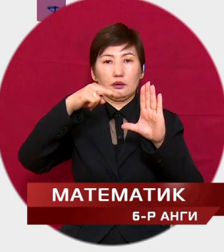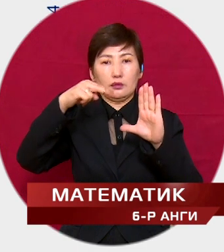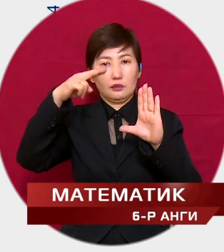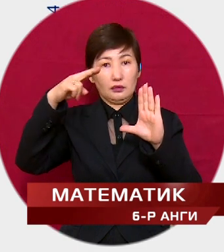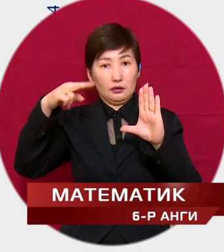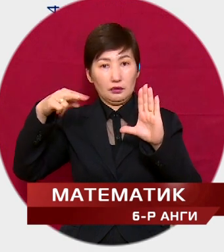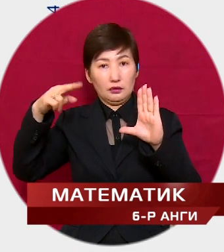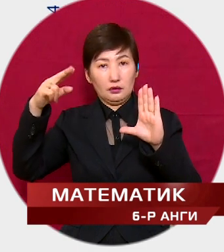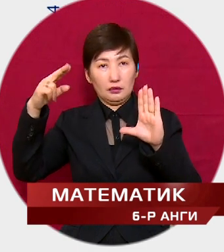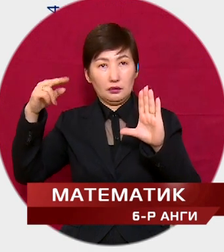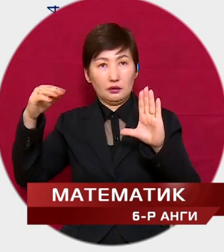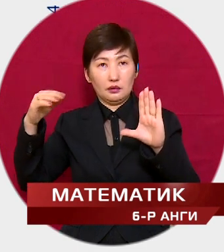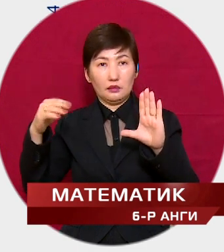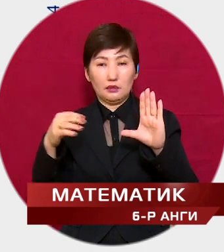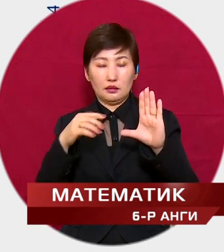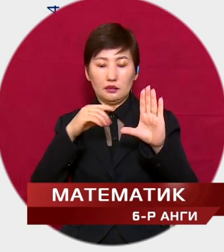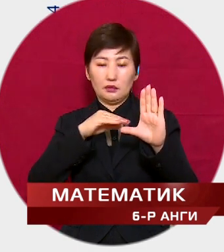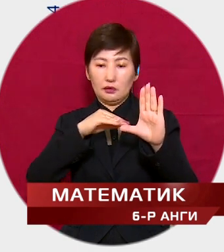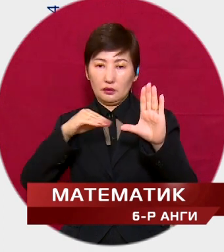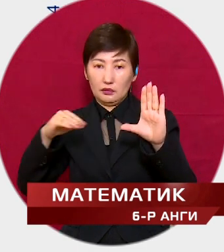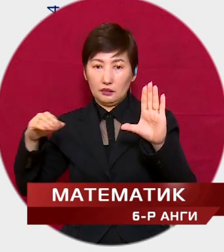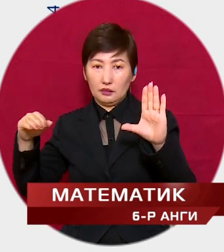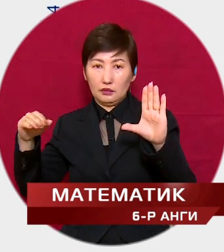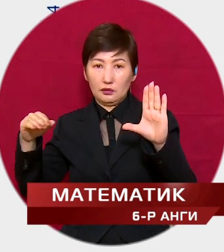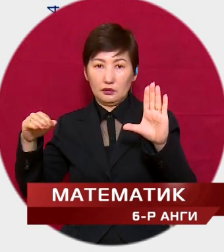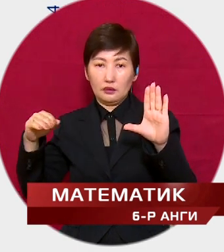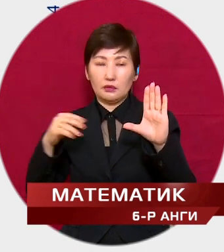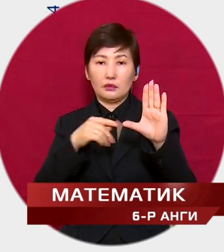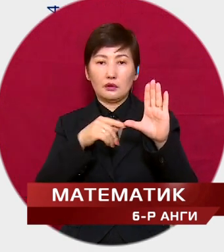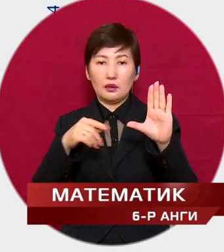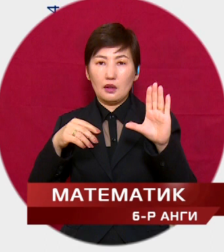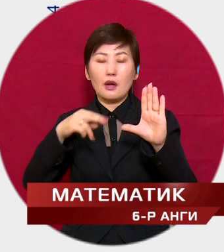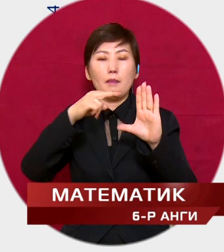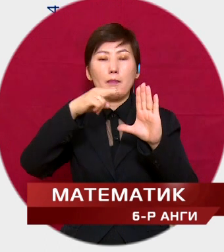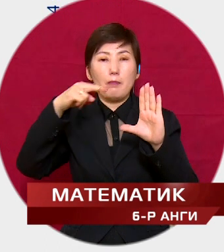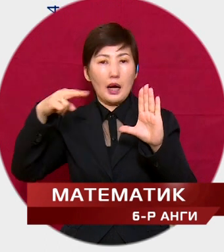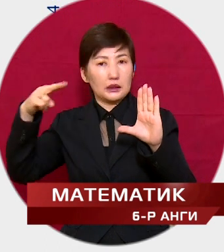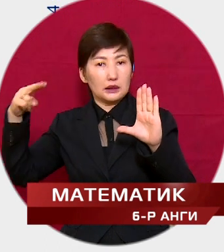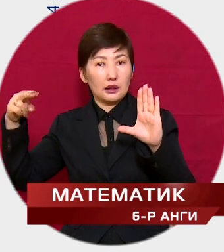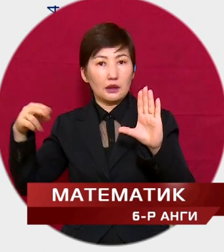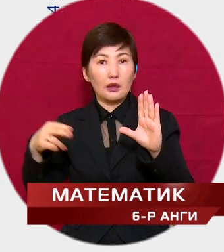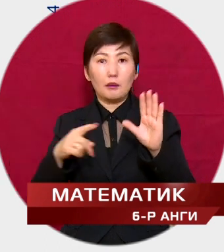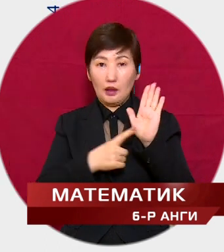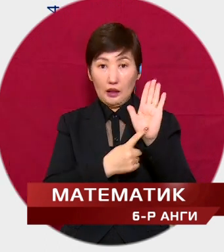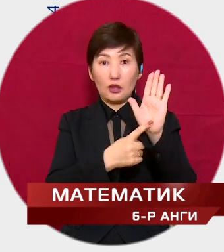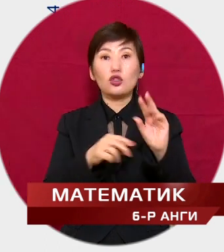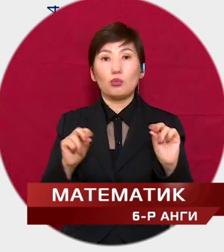харандаатай сурагч 4 5 харандаатай сурагч 2 гэх мэтлэн багны диаграмаар ингэж төрсөлж харуулж болж байна.